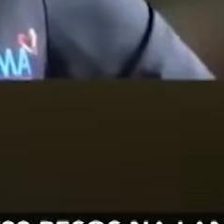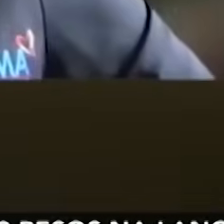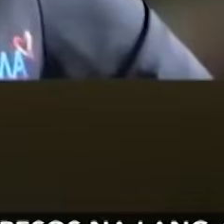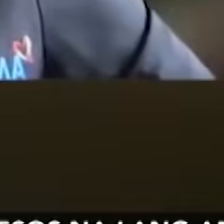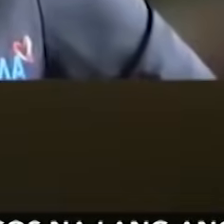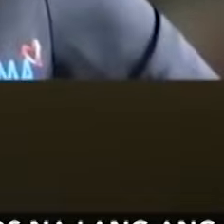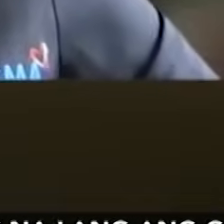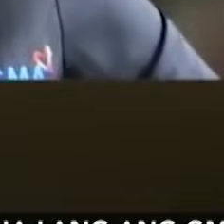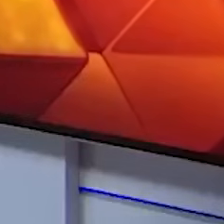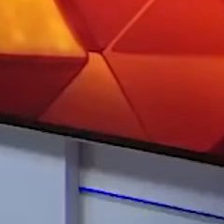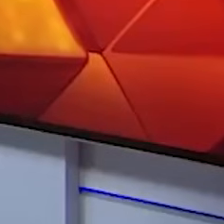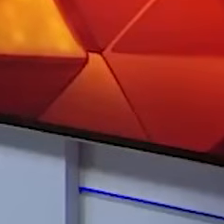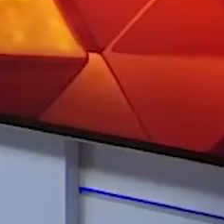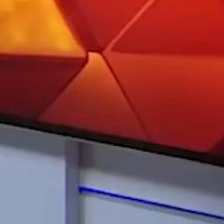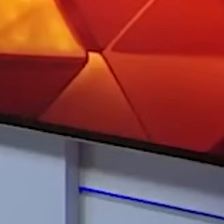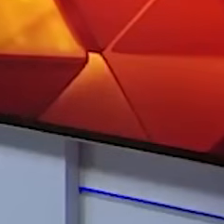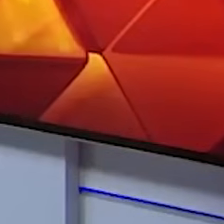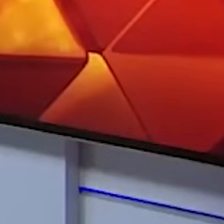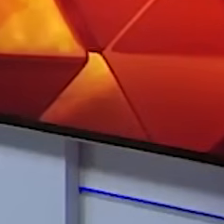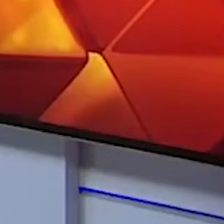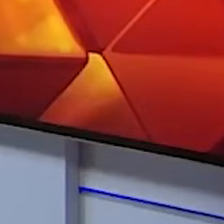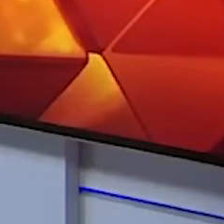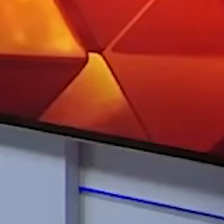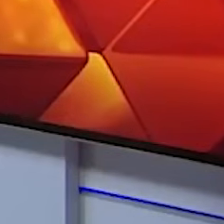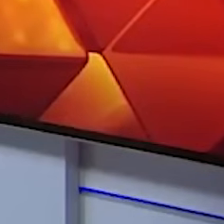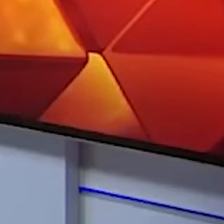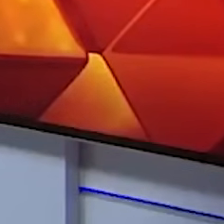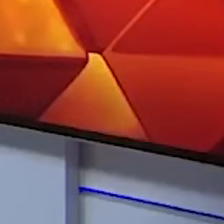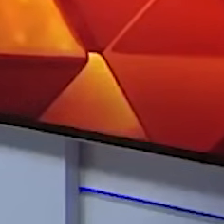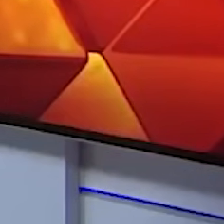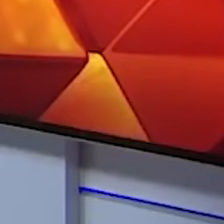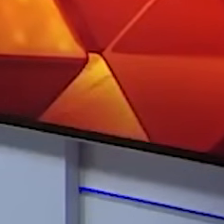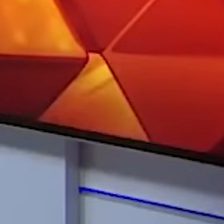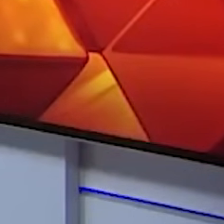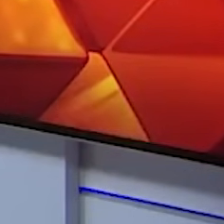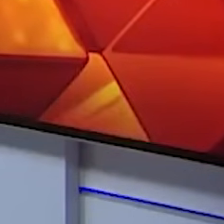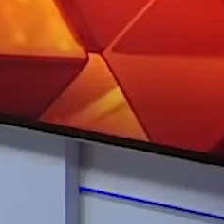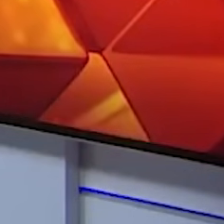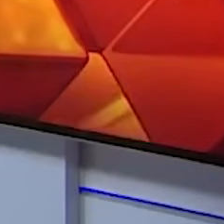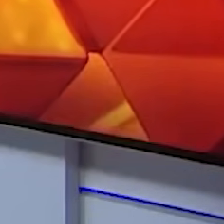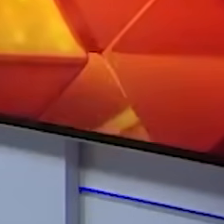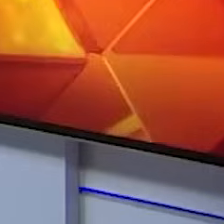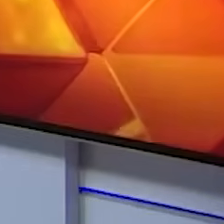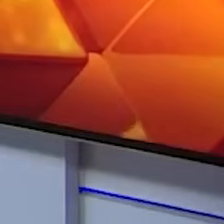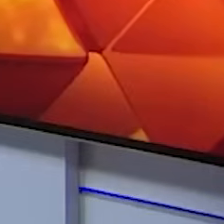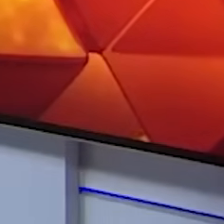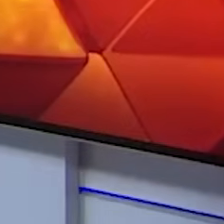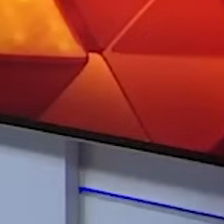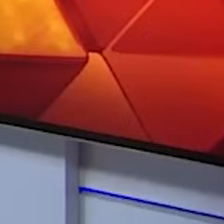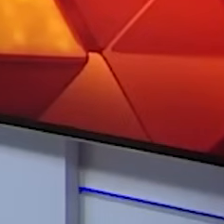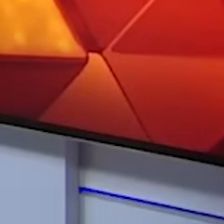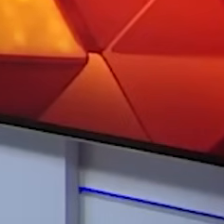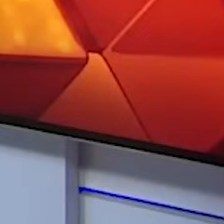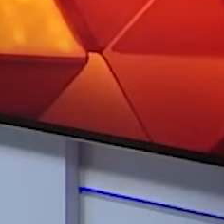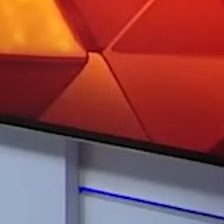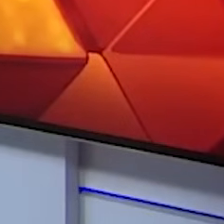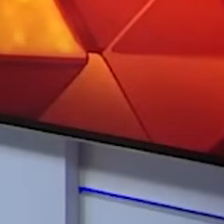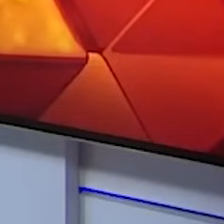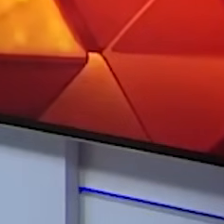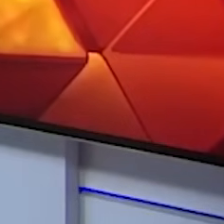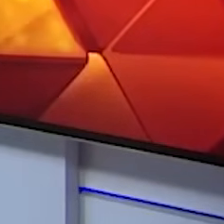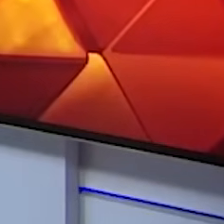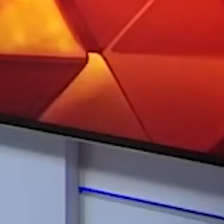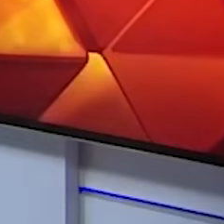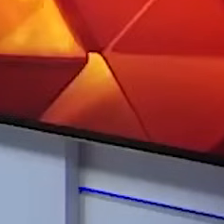showbiz happenings. Para sa mas mahabang chikahan, visit and subscribe to GMA Integrated News on YouTube. At para sa mga